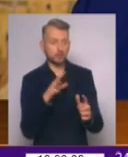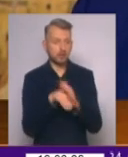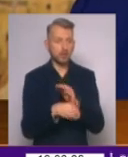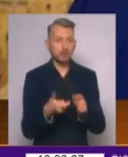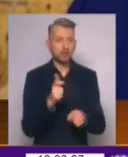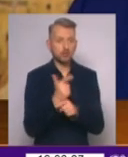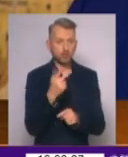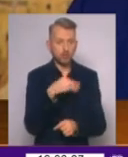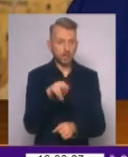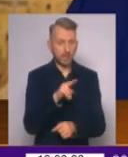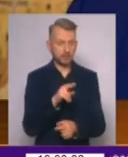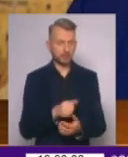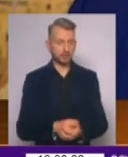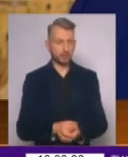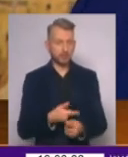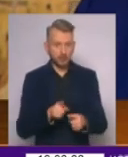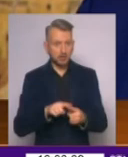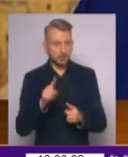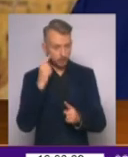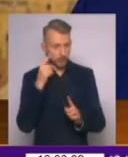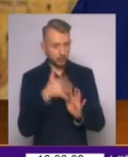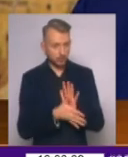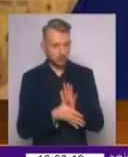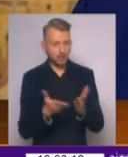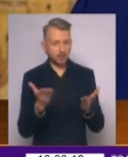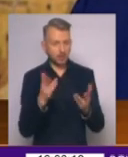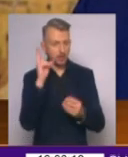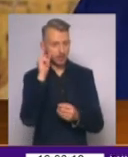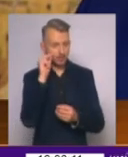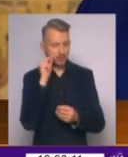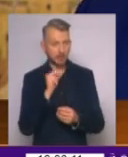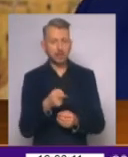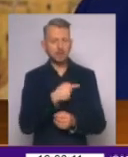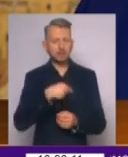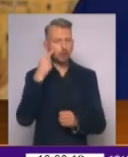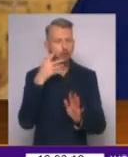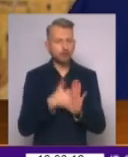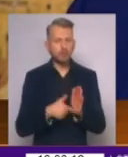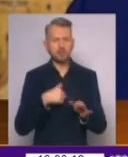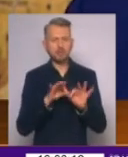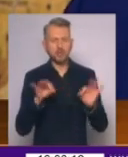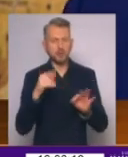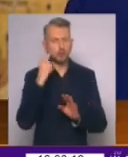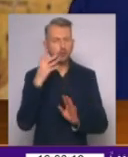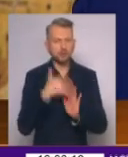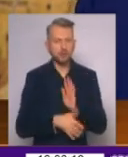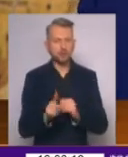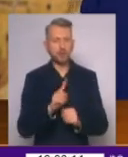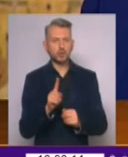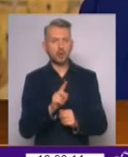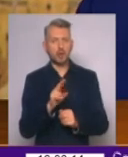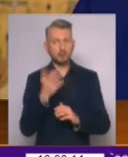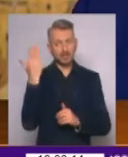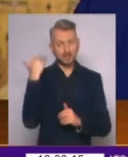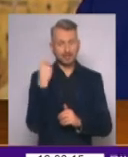більше 3 мільярдів. Це ж ви розуміли, який цифр. Об'єм. Ми розуміємо, ми прекрасно розуміємо, що при тих